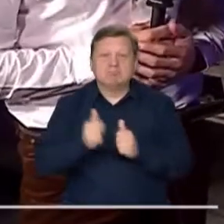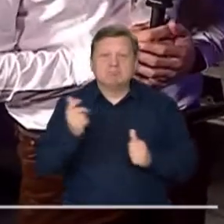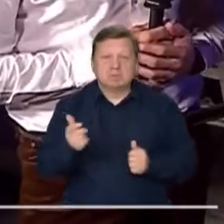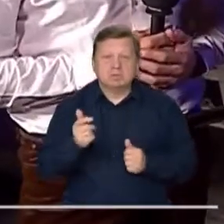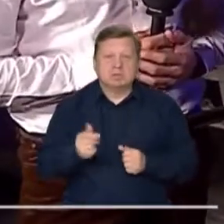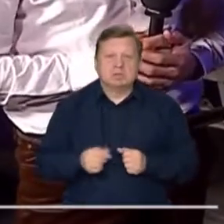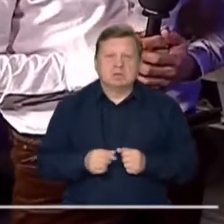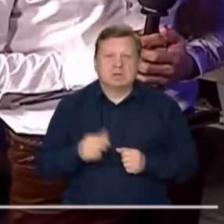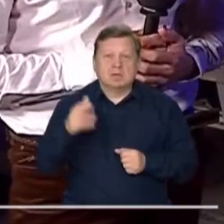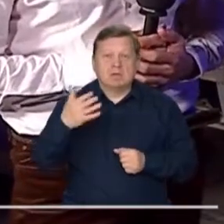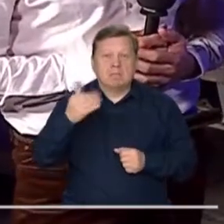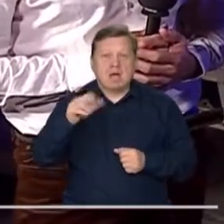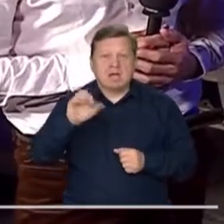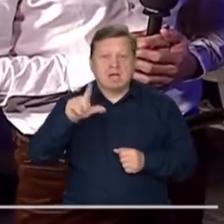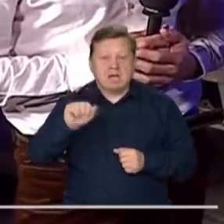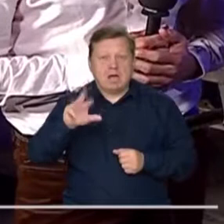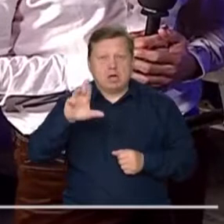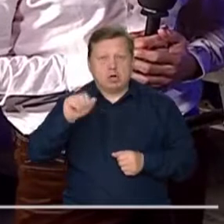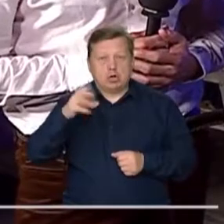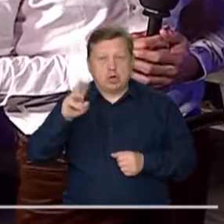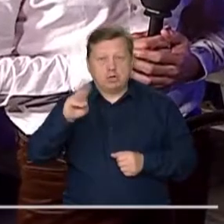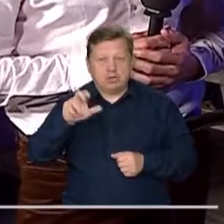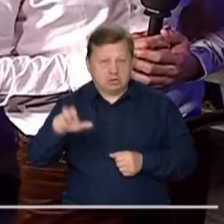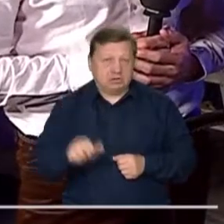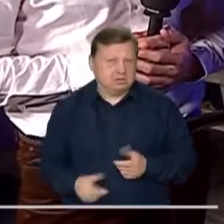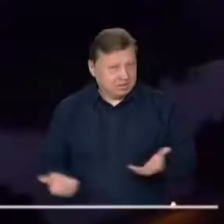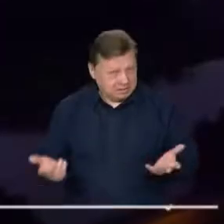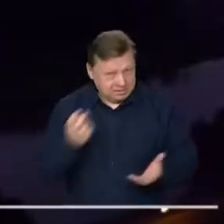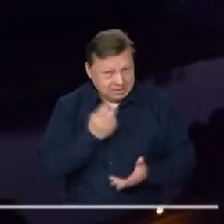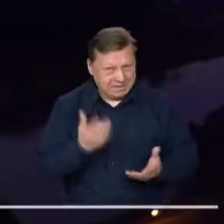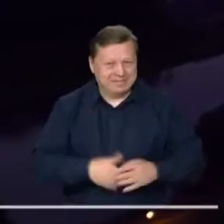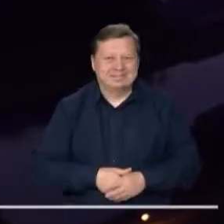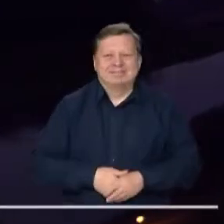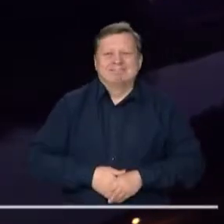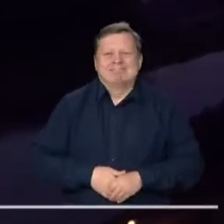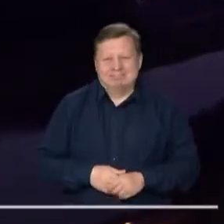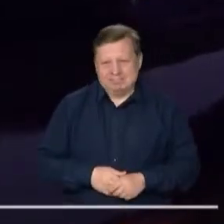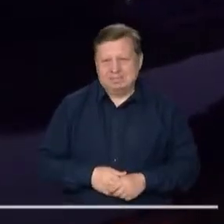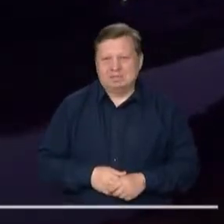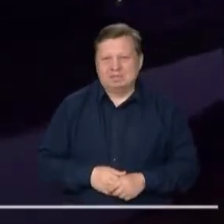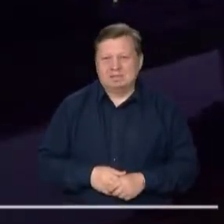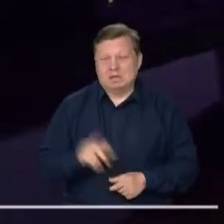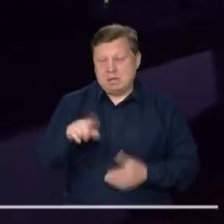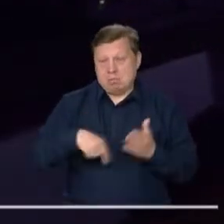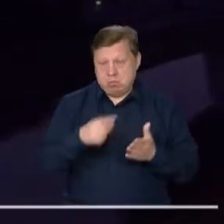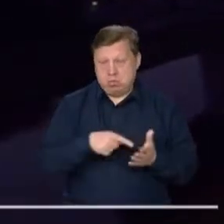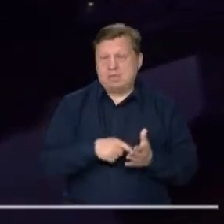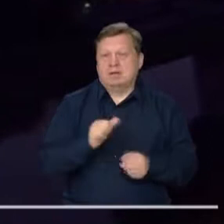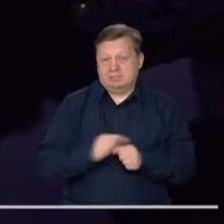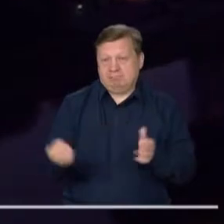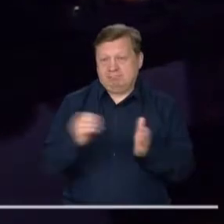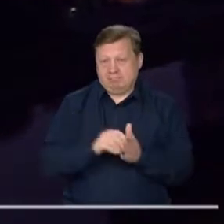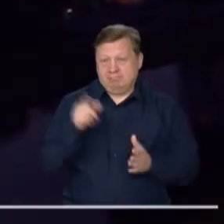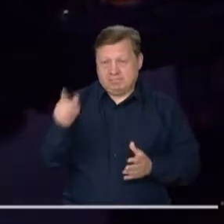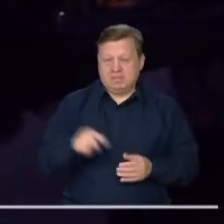w synchronizacji Maryla Rodowicz. Dlatego, że się bardzo lubicie. Ciekawostka, tak. Też. I zaśpiewała na naszej płycie Pektus Kobiety, więc to absolutnie